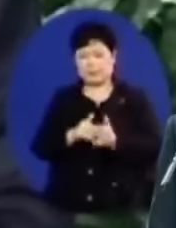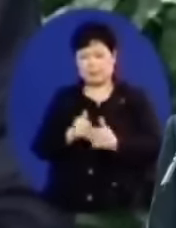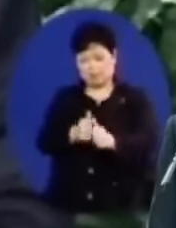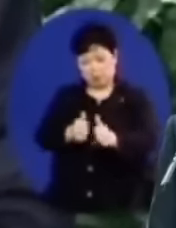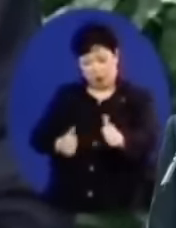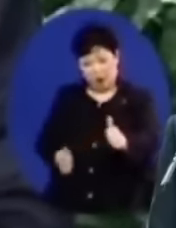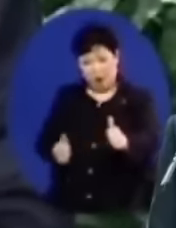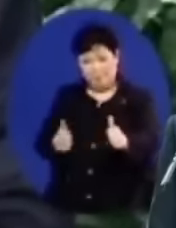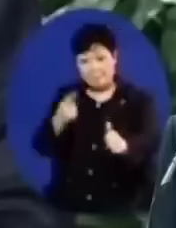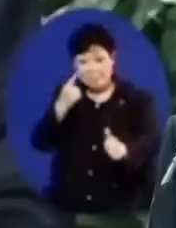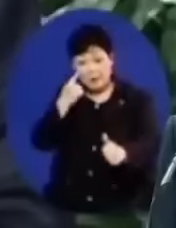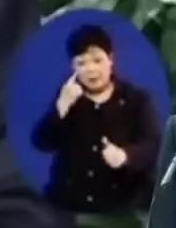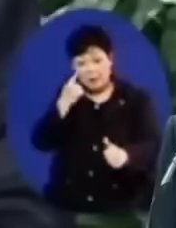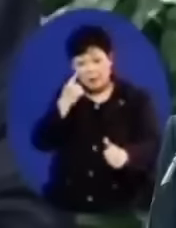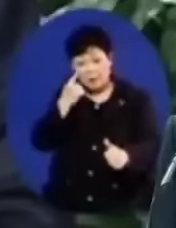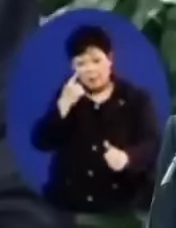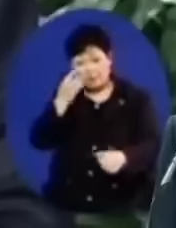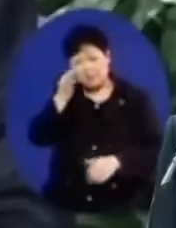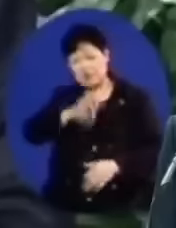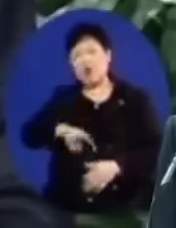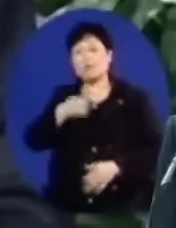물러가봤자 별 볼일 없다는 것이